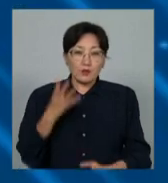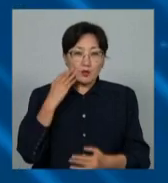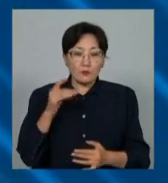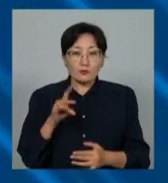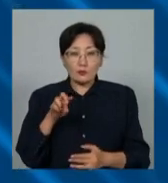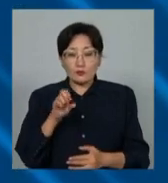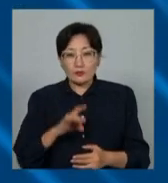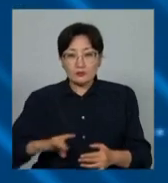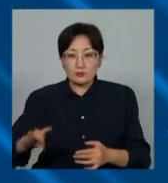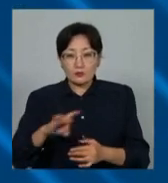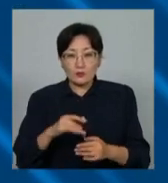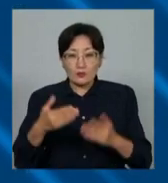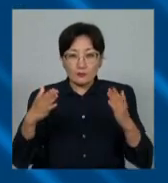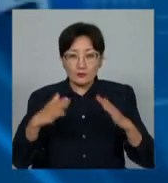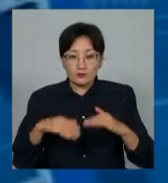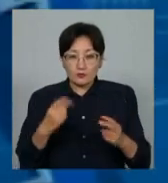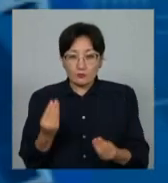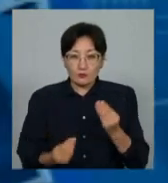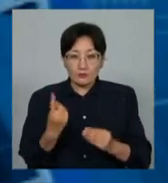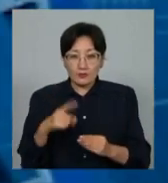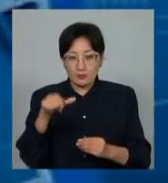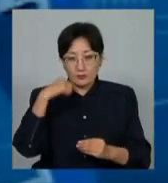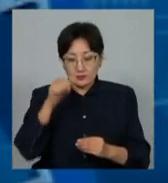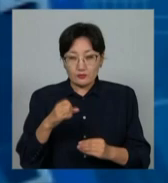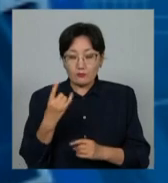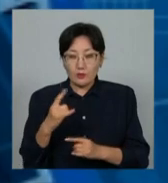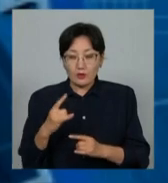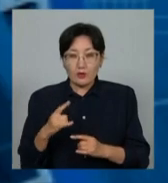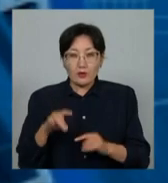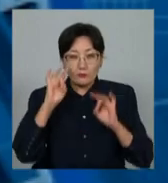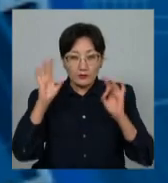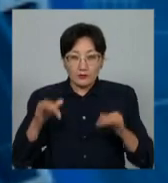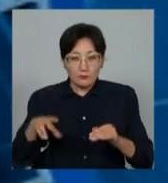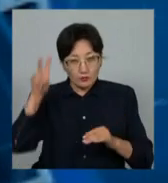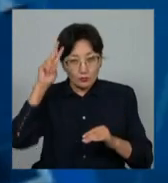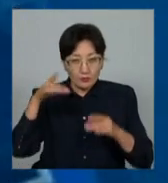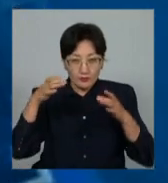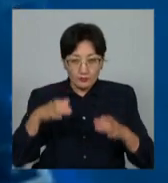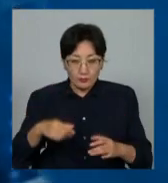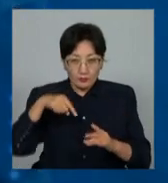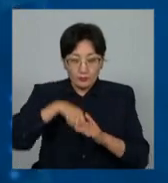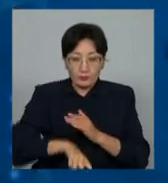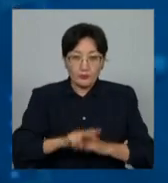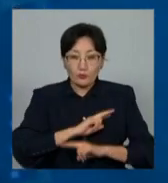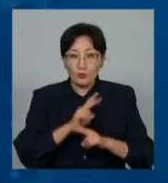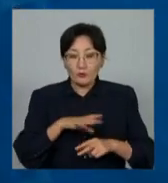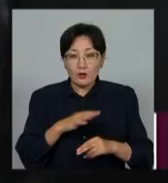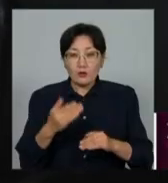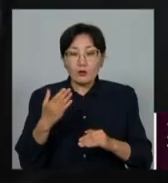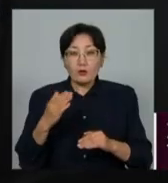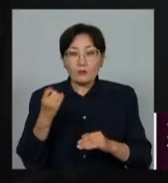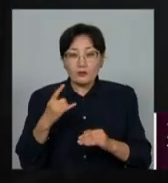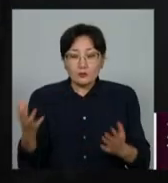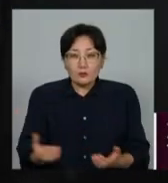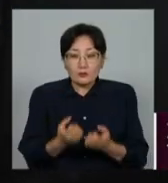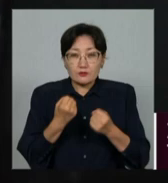Алматының Наурызбай ауданында есік алдында ойнап жүрген бір жасар бала абайсызда әжетхана шұңқырына түсіп кетіп қаза тапты. Ал баланы құтқару